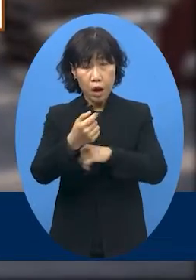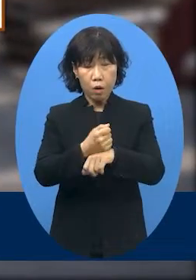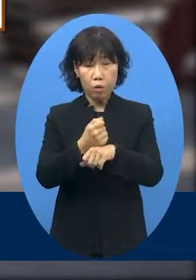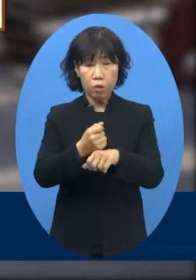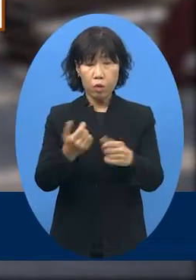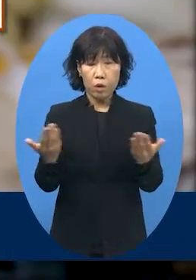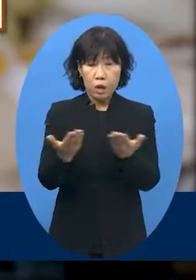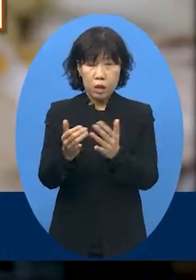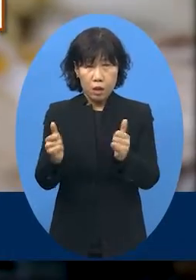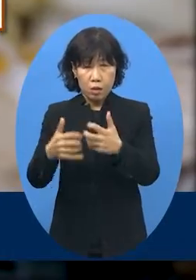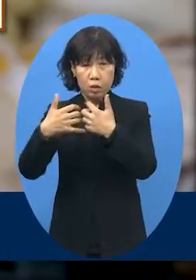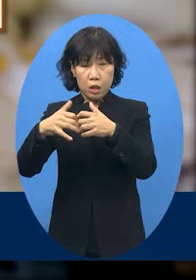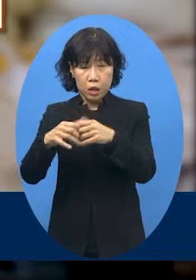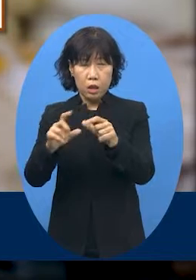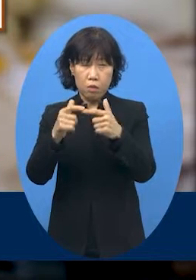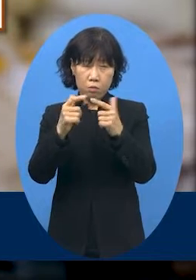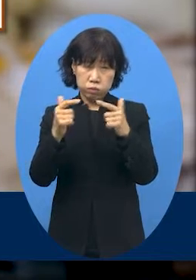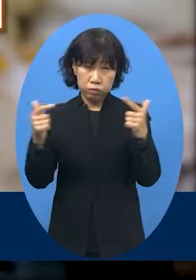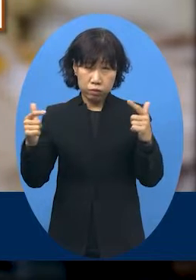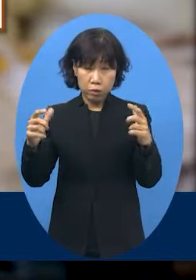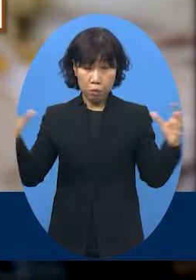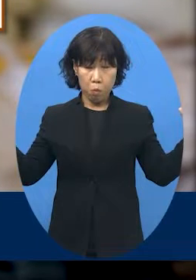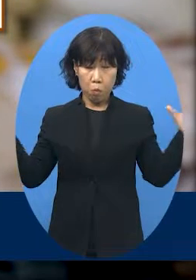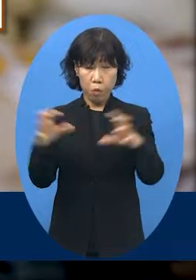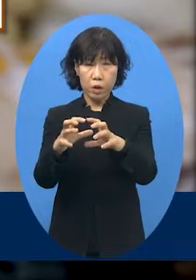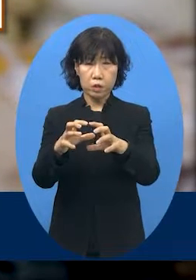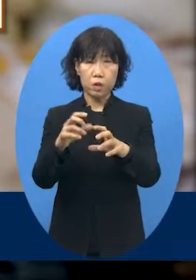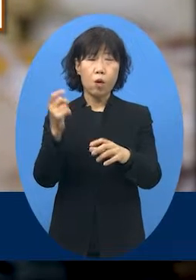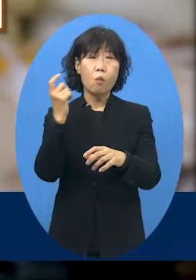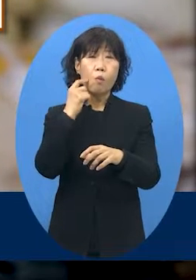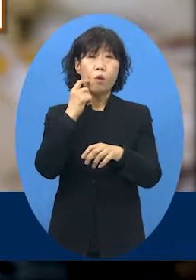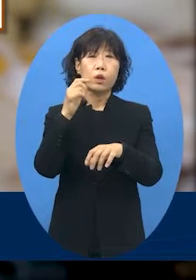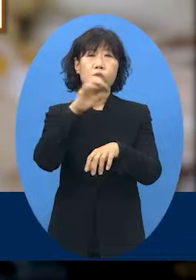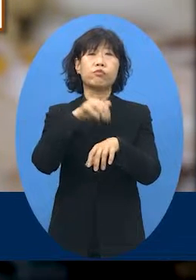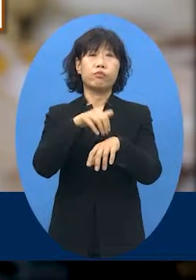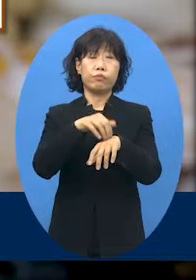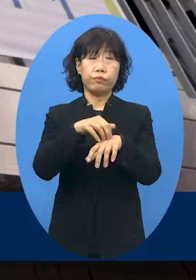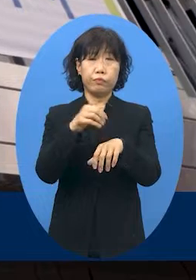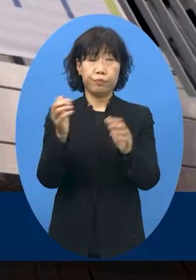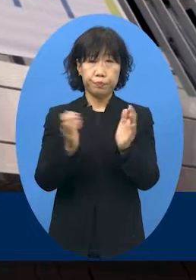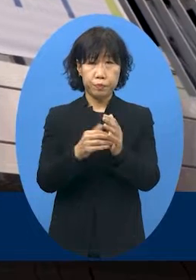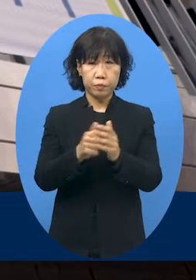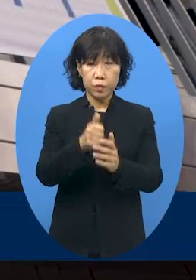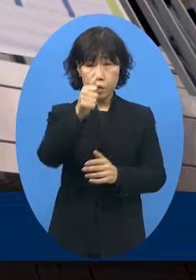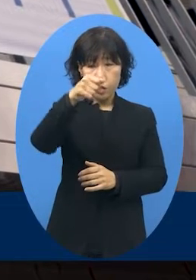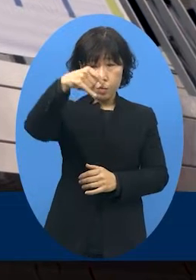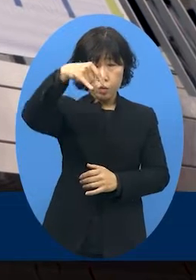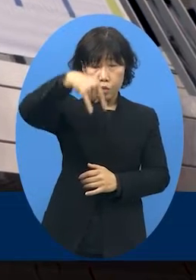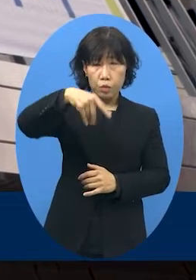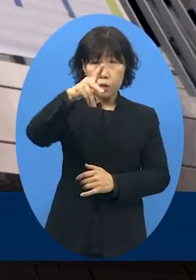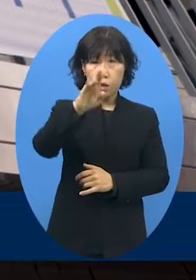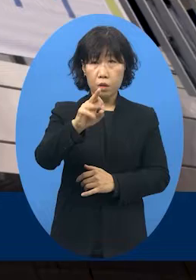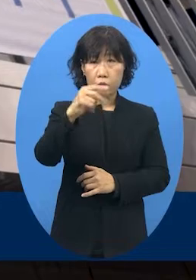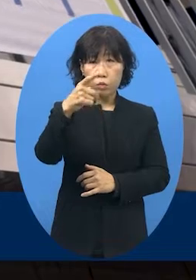제설용 역사의 장비와 인력이 총동원돼 제설 모의훈련을 진행했습니다 휘경동